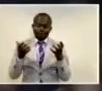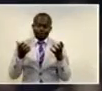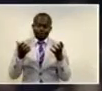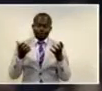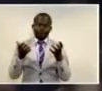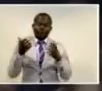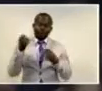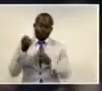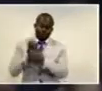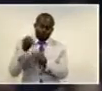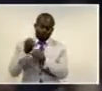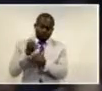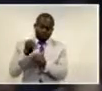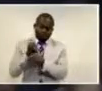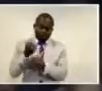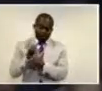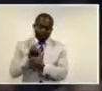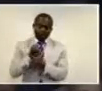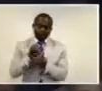tugakora